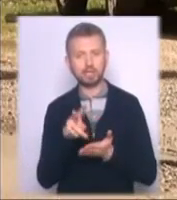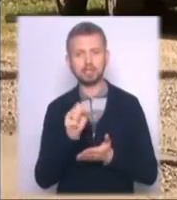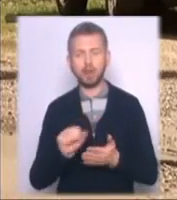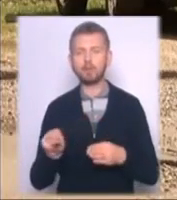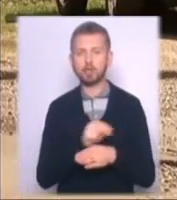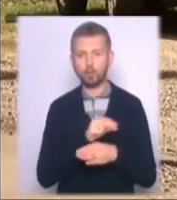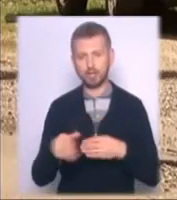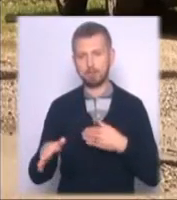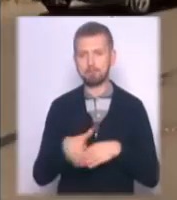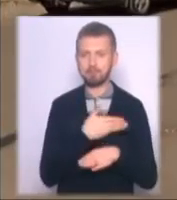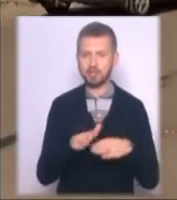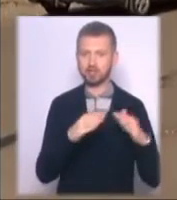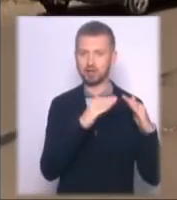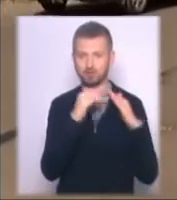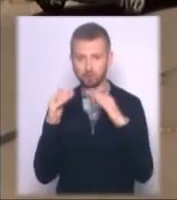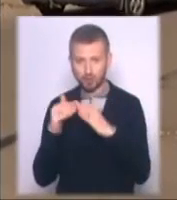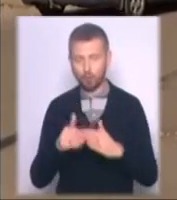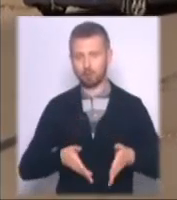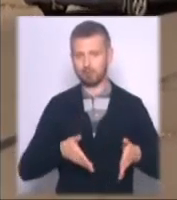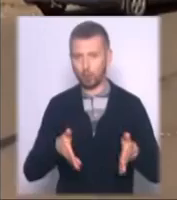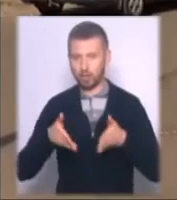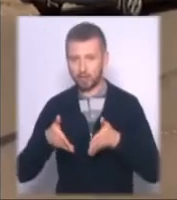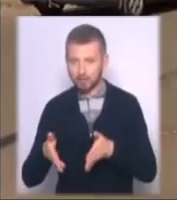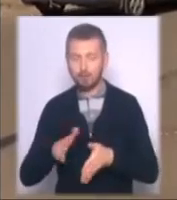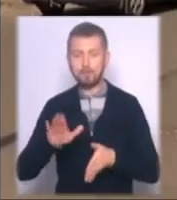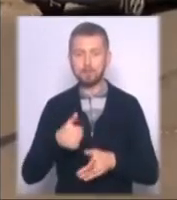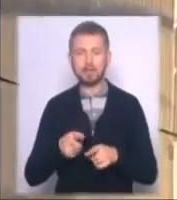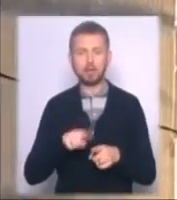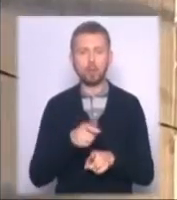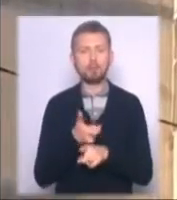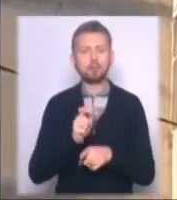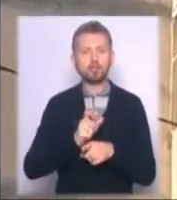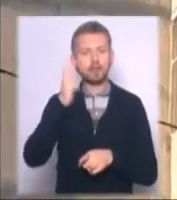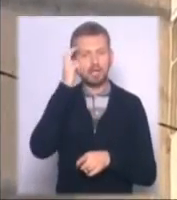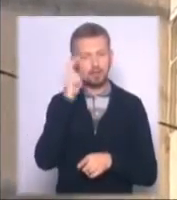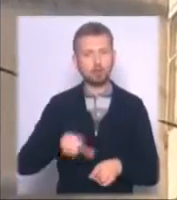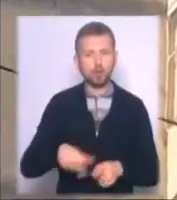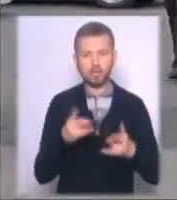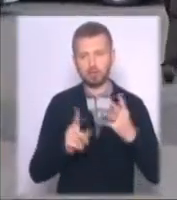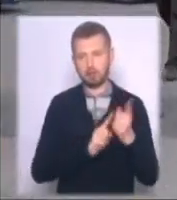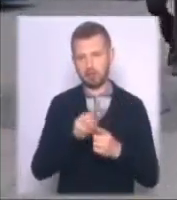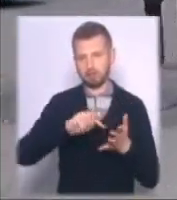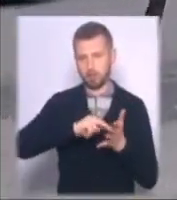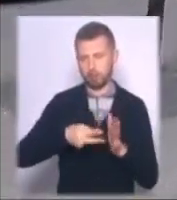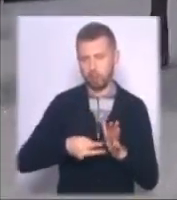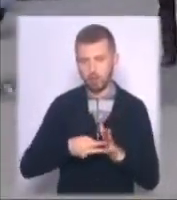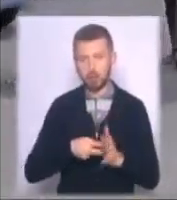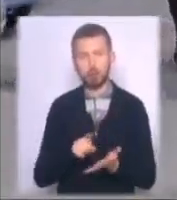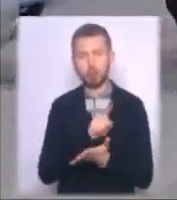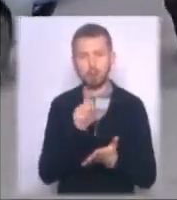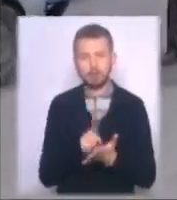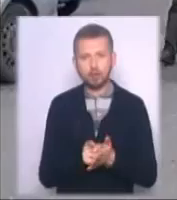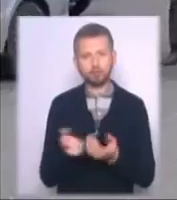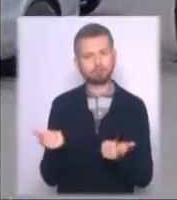відновлення міжквартальних та міжбудинкових проїздів. Після цього більшість київських дворів потрібно перепланувати. Обов'язково долучатися до процесу